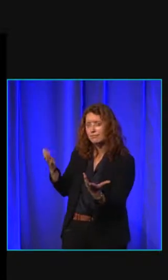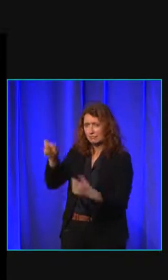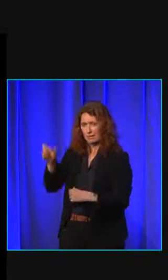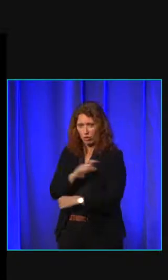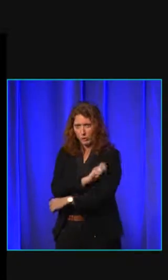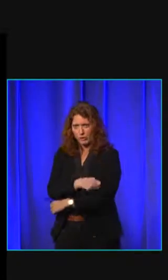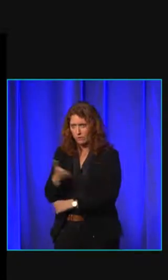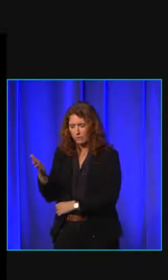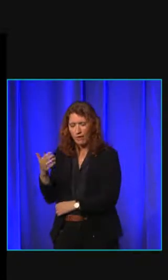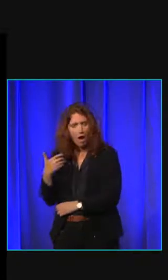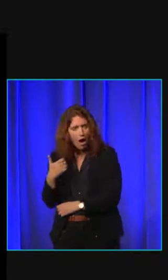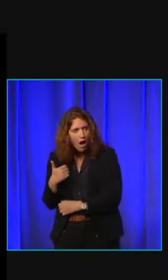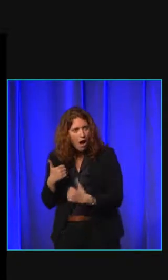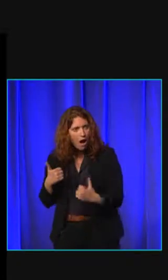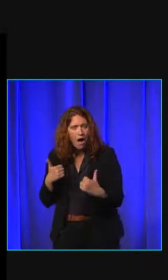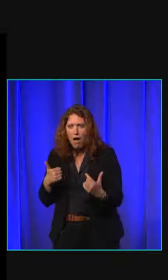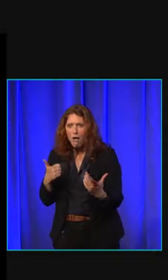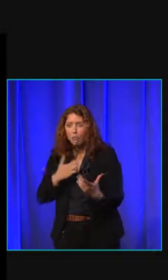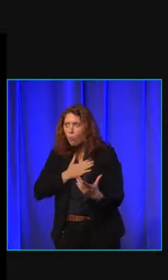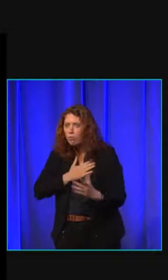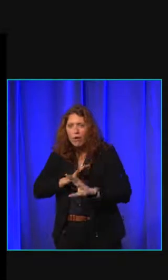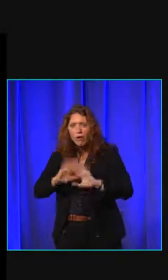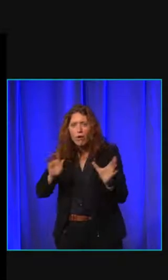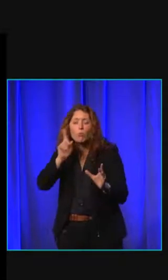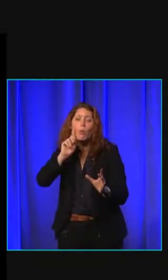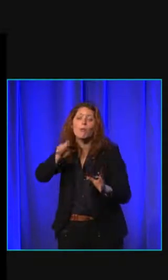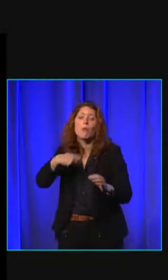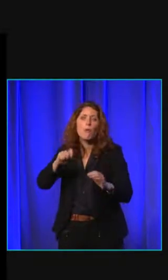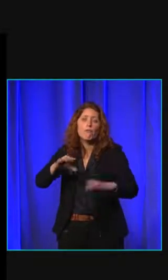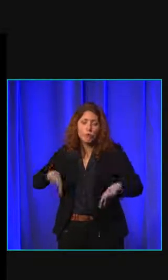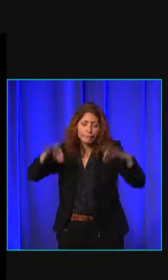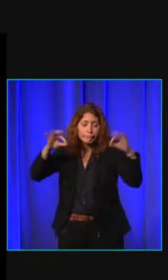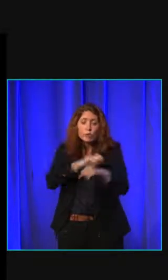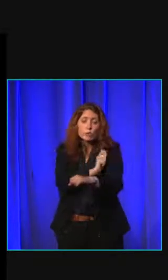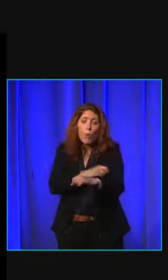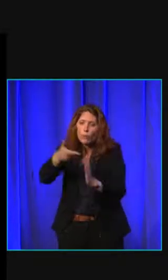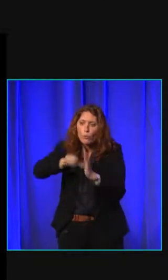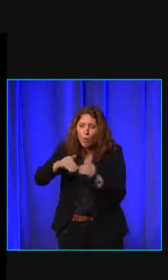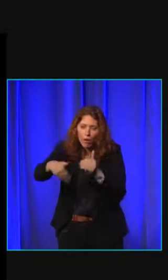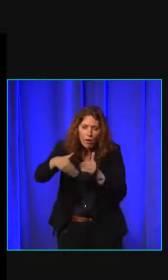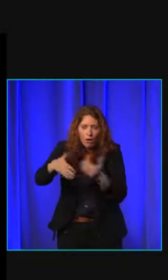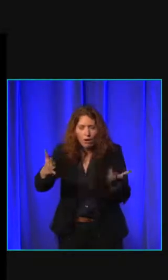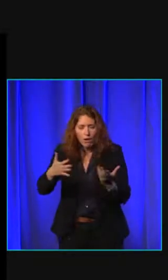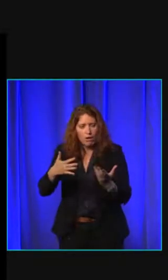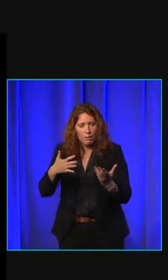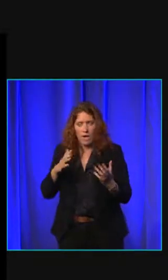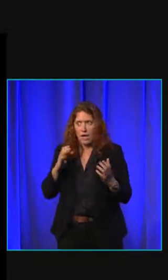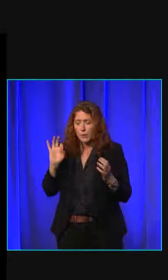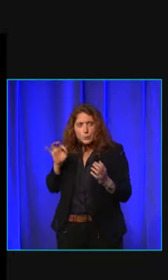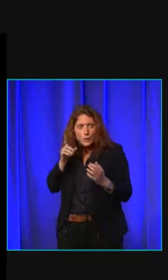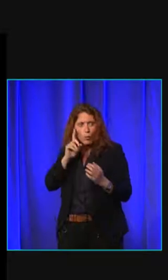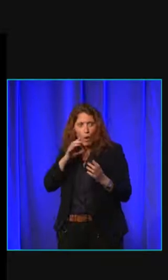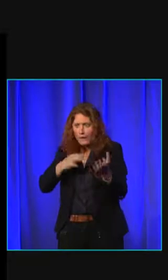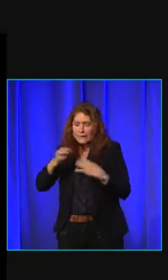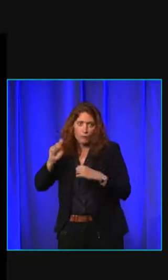l'athlète était tellement content de pouvoir reprendre, alors que normalement il devait encore avoir 2 mois d'arrêt, qu'il lui a expliqué: oui, mais vous comprenez, c'est clair, elle m'a dit faire ci, ça, ça. Alors le chirurgien